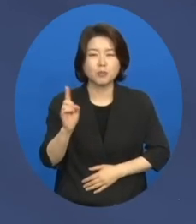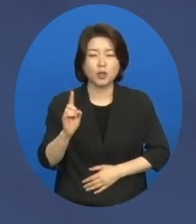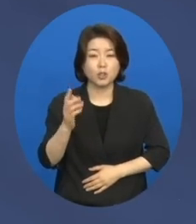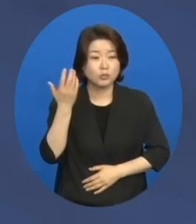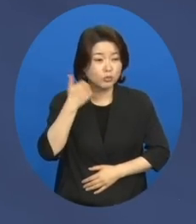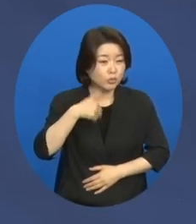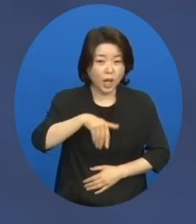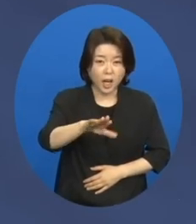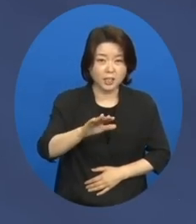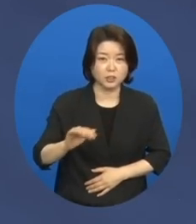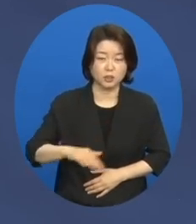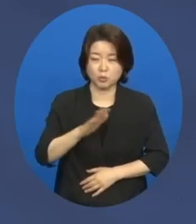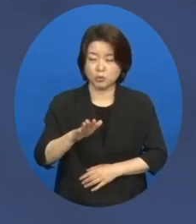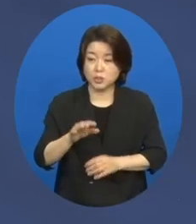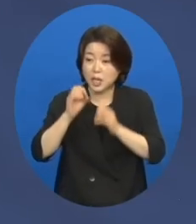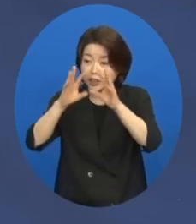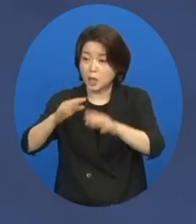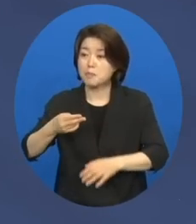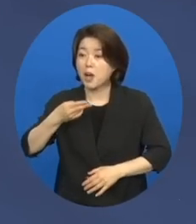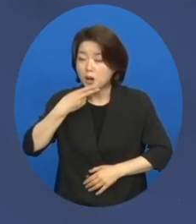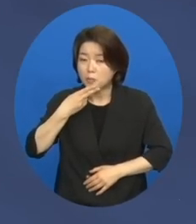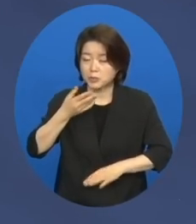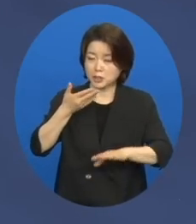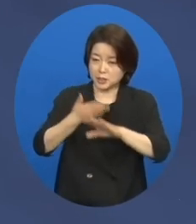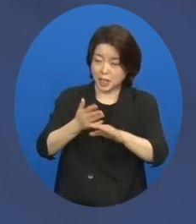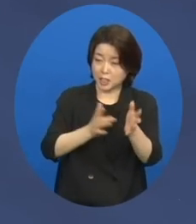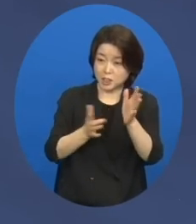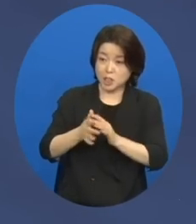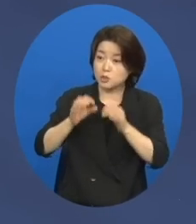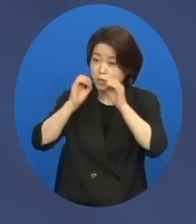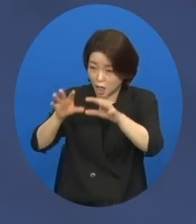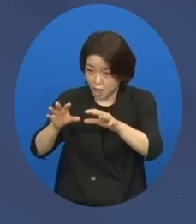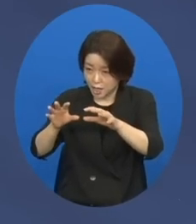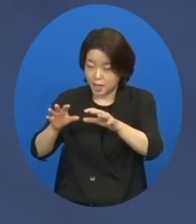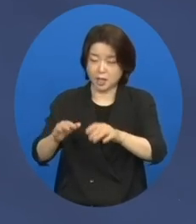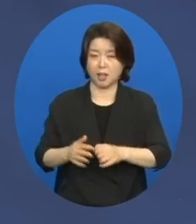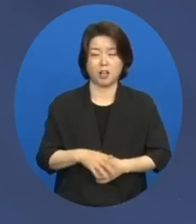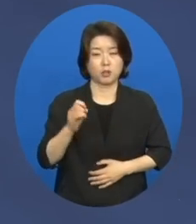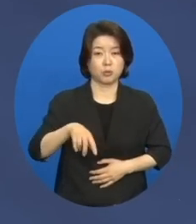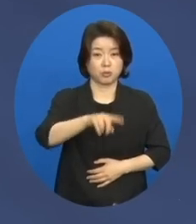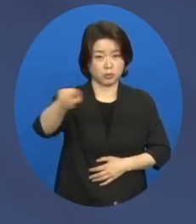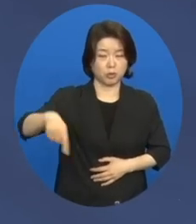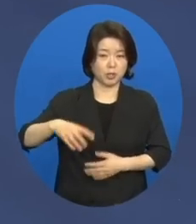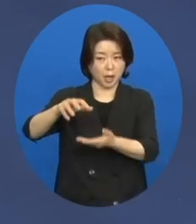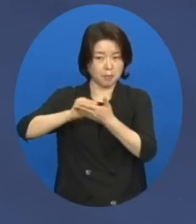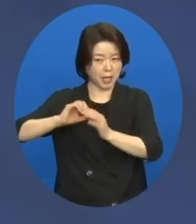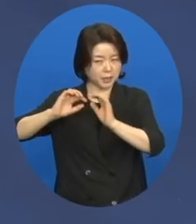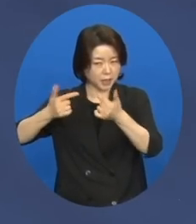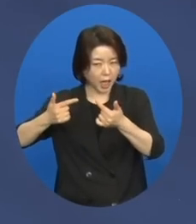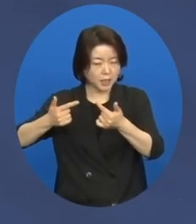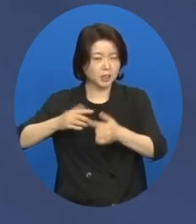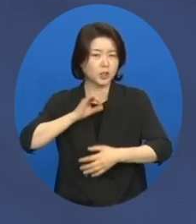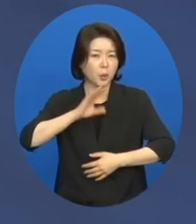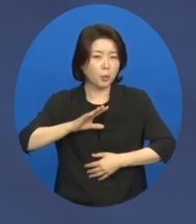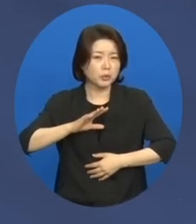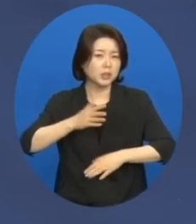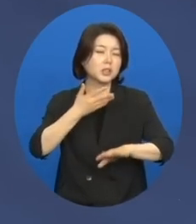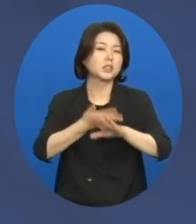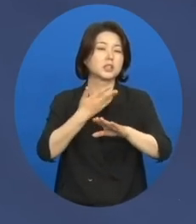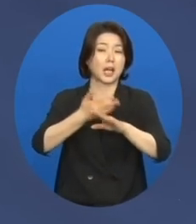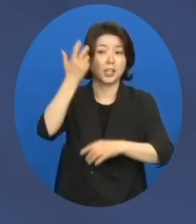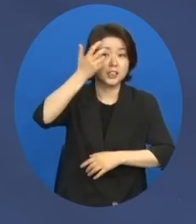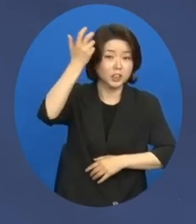가서 우리가 전파하지 아니한 다른 예수를 전하고 너희가 받지 아니한 오직 그 다른